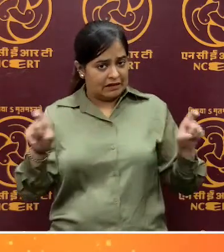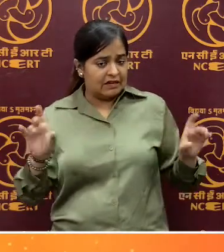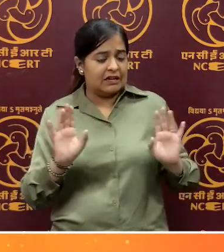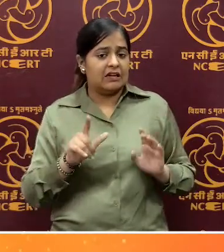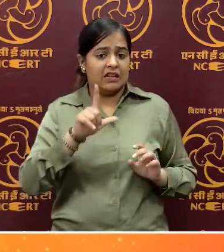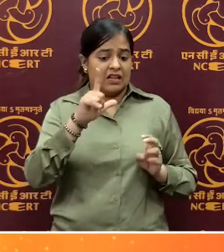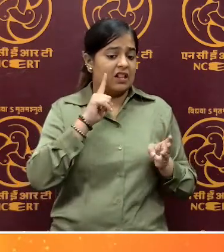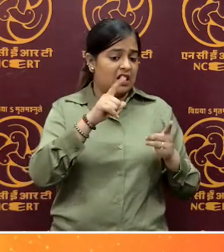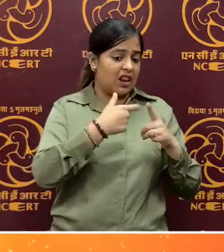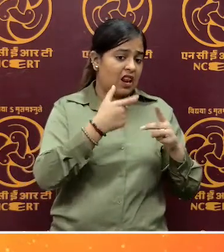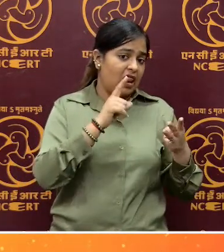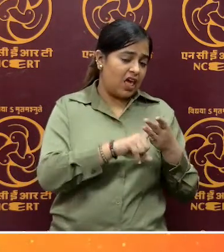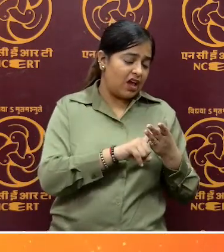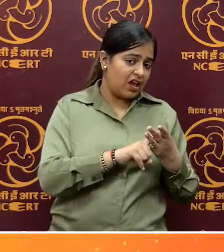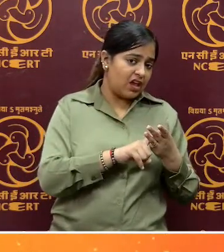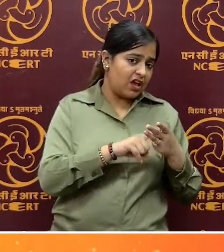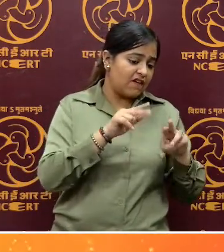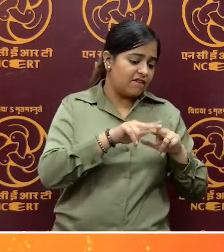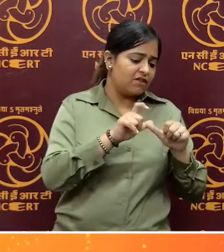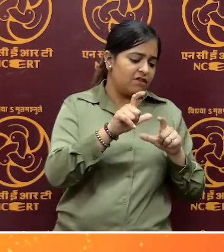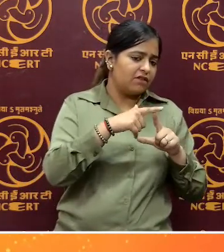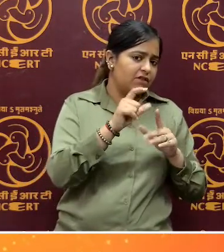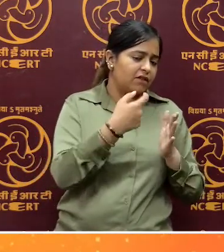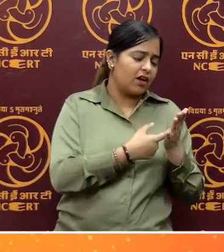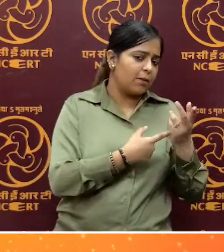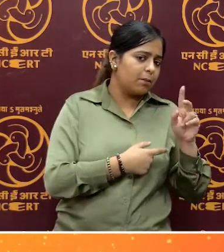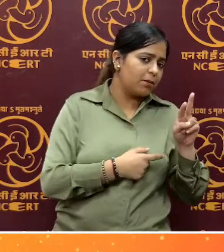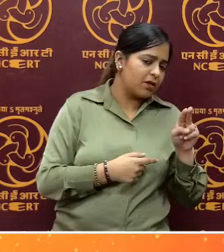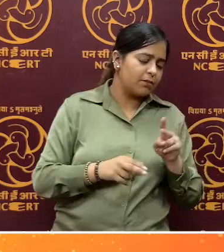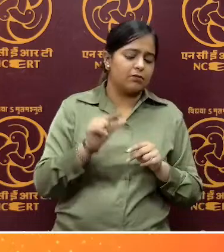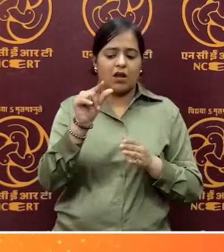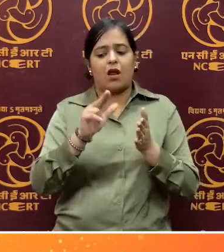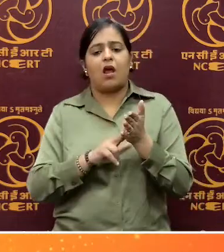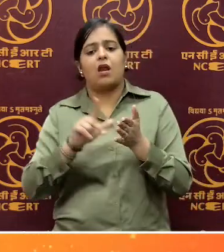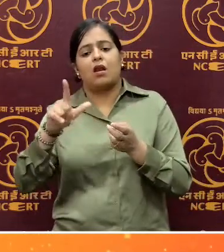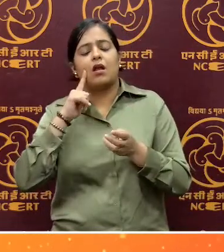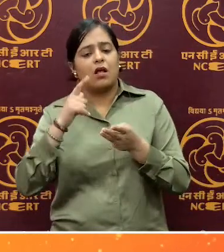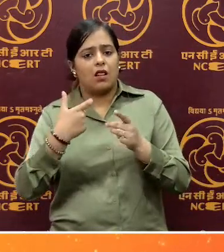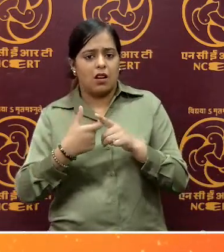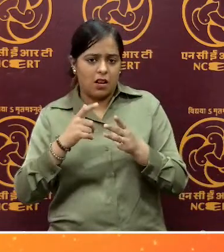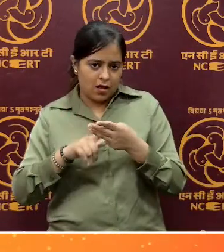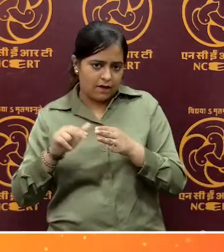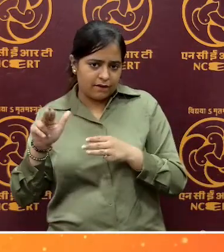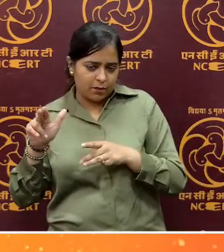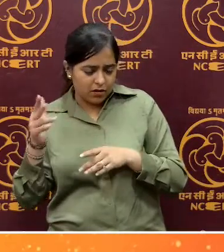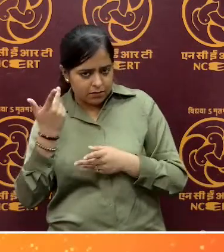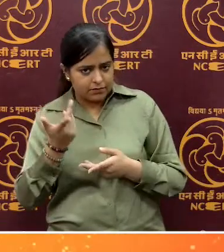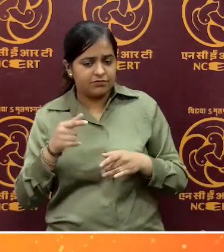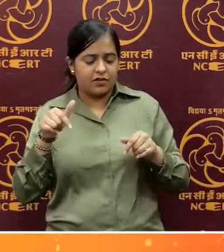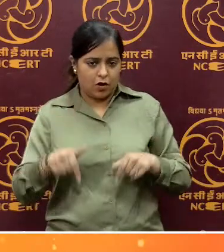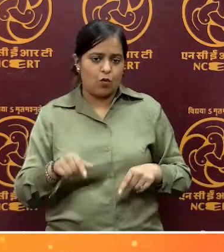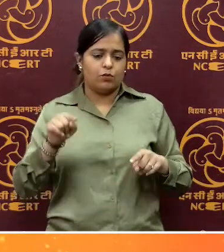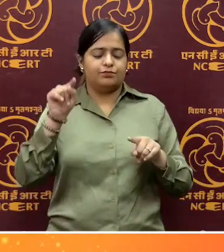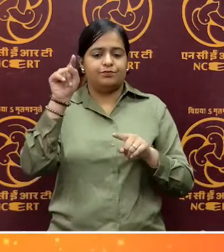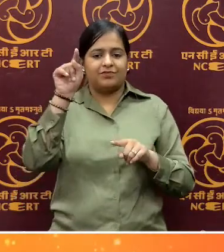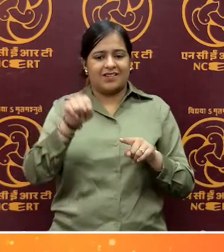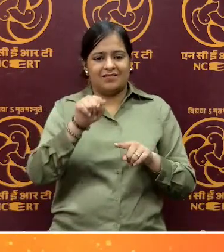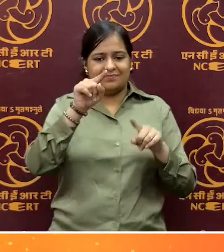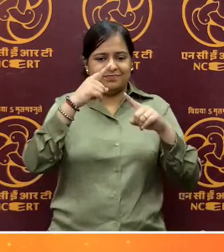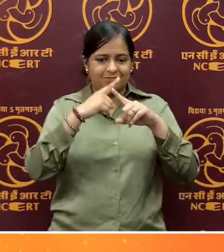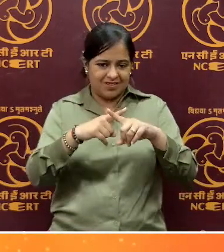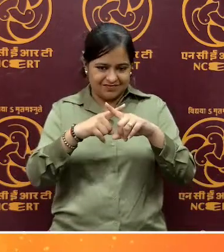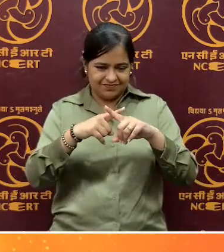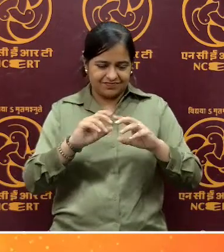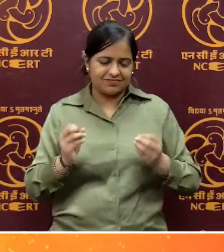वेक्टर्स किसको बोलते हैं, अनलाइक वेक्टर्स कब बोलते हैं, एंड सो ऑन. नाउ वी हैव मल्टीप्लिकेशन ऑफ ए वेक्टर बाय अ